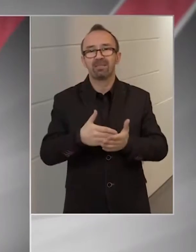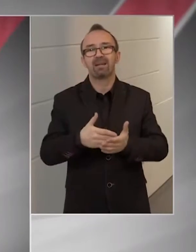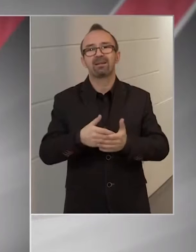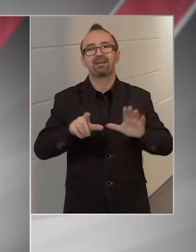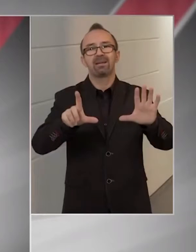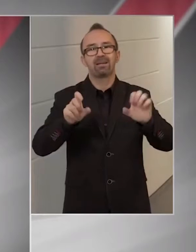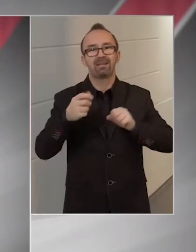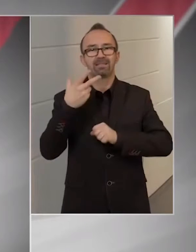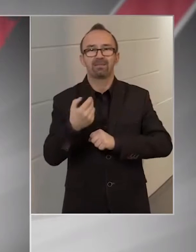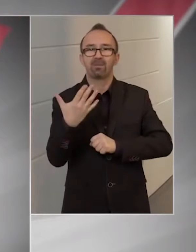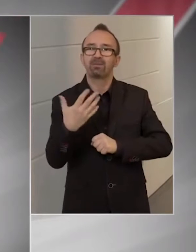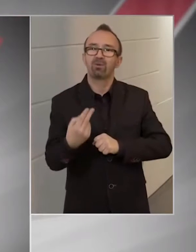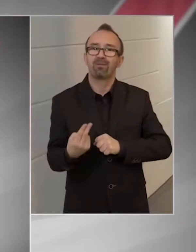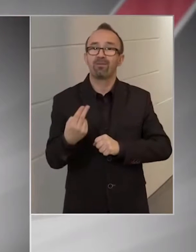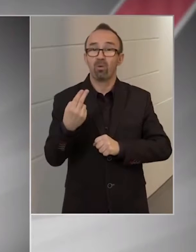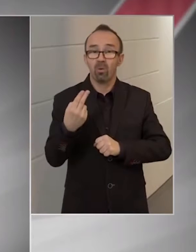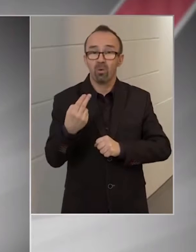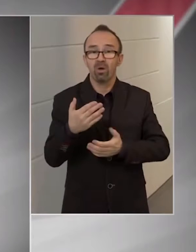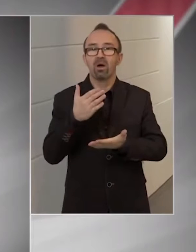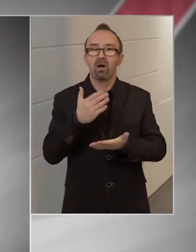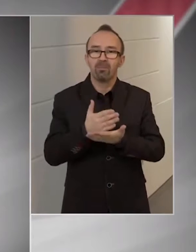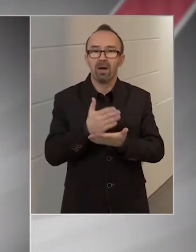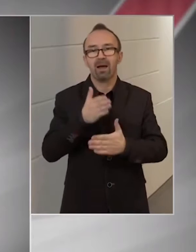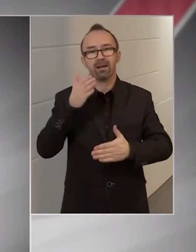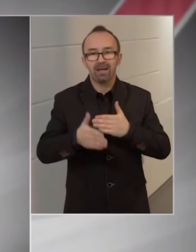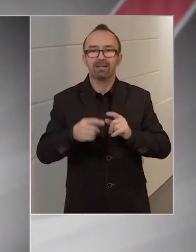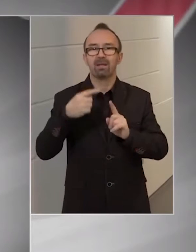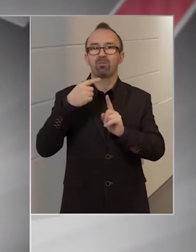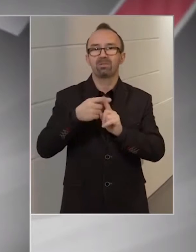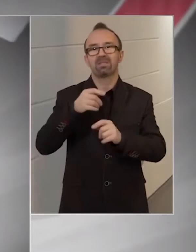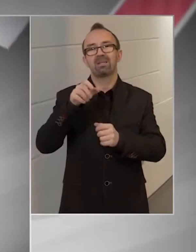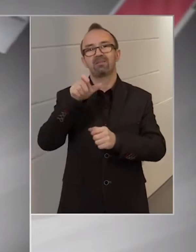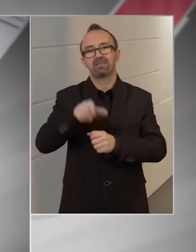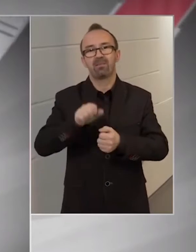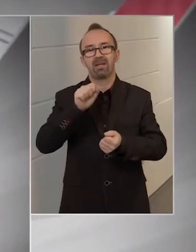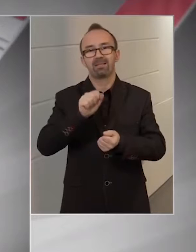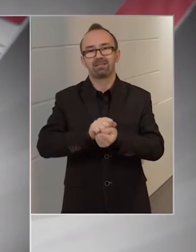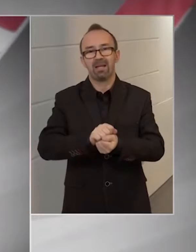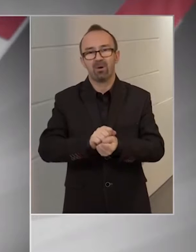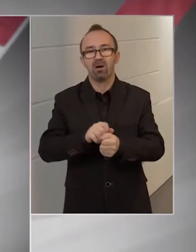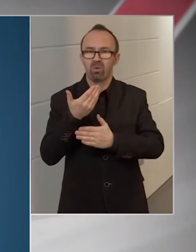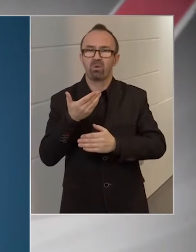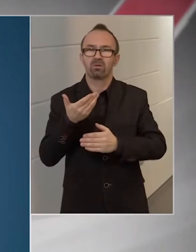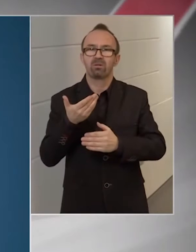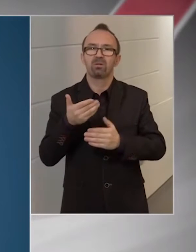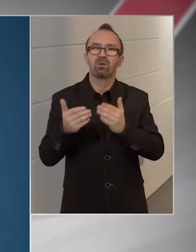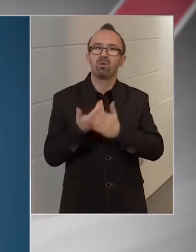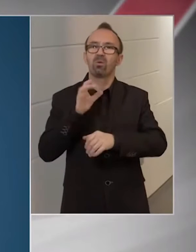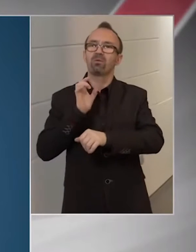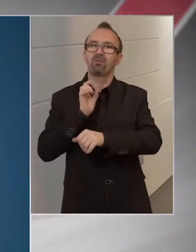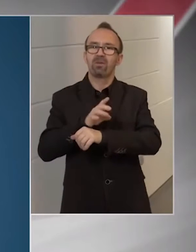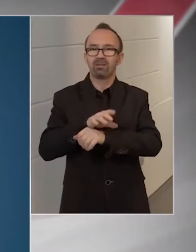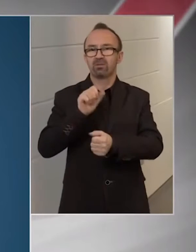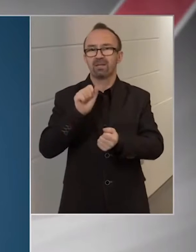nem kedvezőek. 1860 új fertőzöttet regisztráltak egy nap alatt, és 99 beteg elhunyt. Sajnos egyre